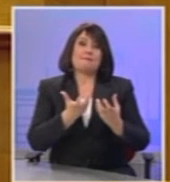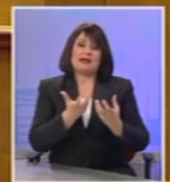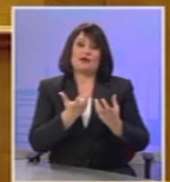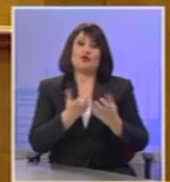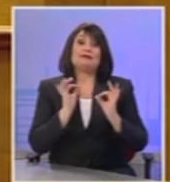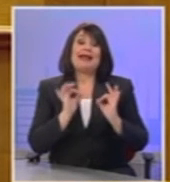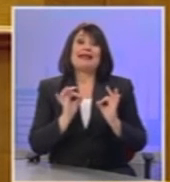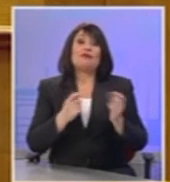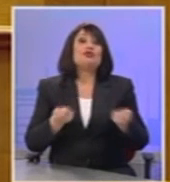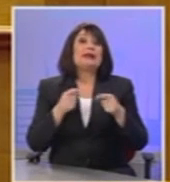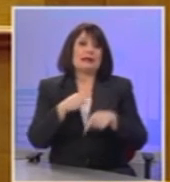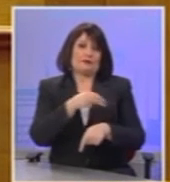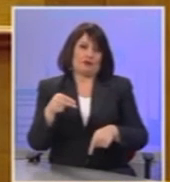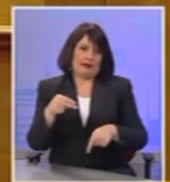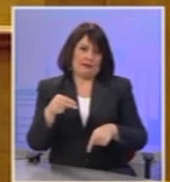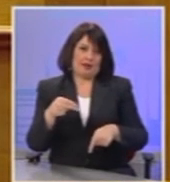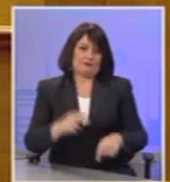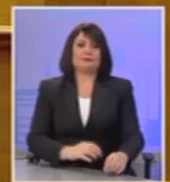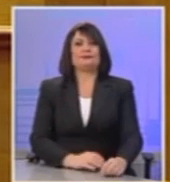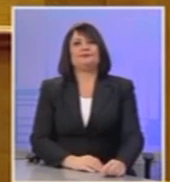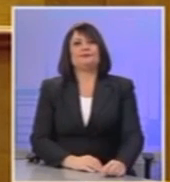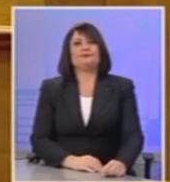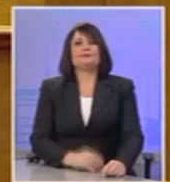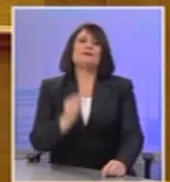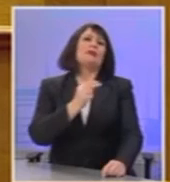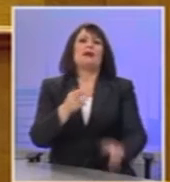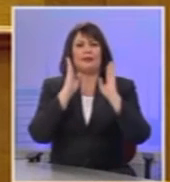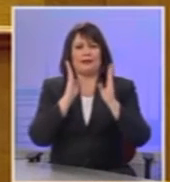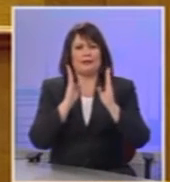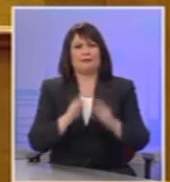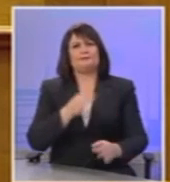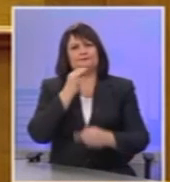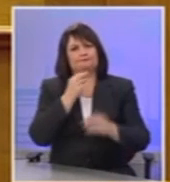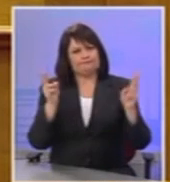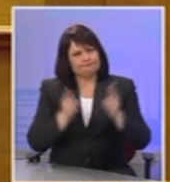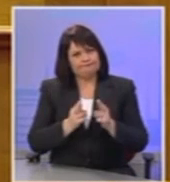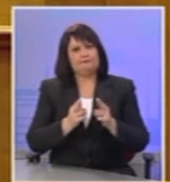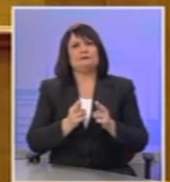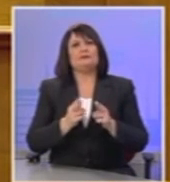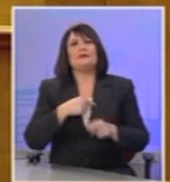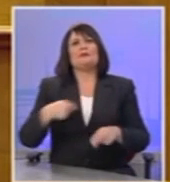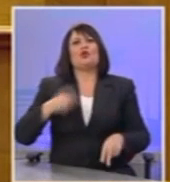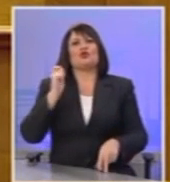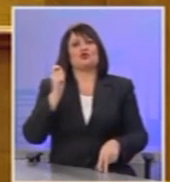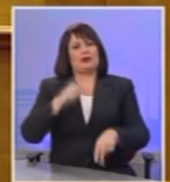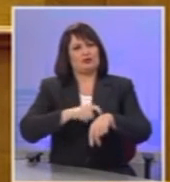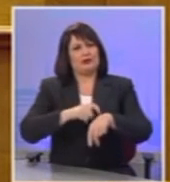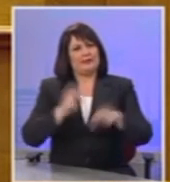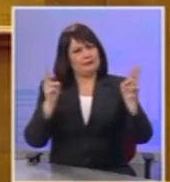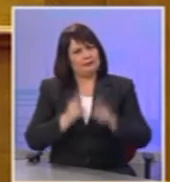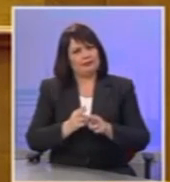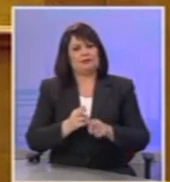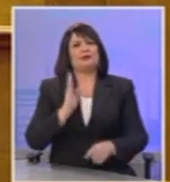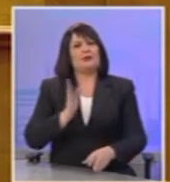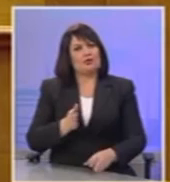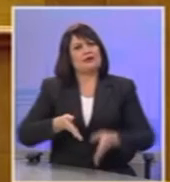τι ακριβώς συμβαίνει. Πάμε όμως στο θέμα μας. Θα μιλήσω πολύ λιγότερα από τους άλλους πολιτικούς αρχηγούς για να